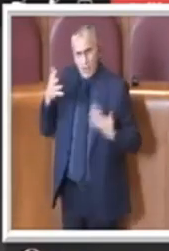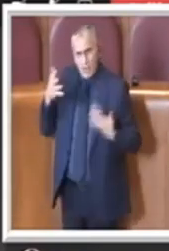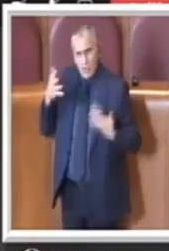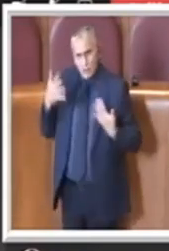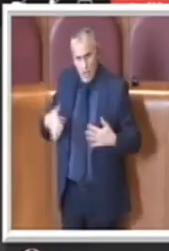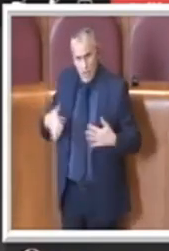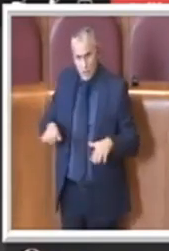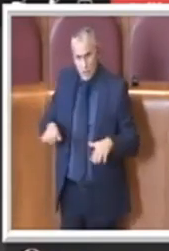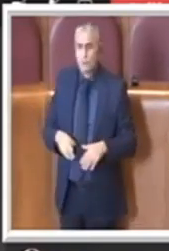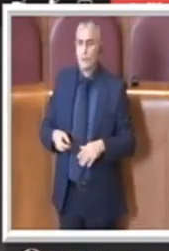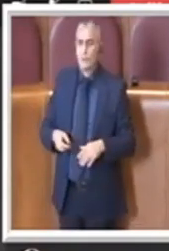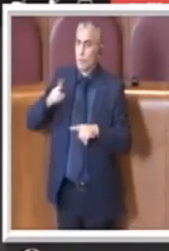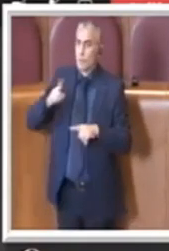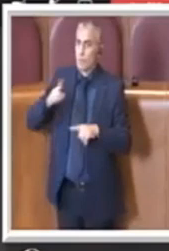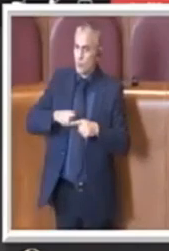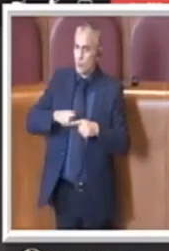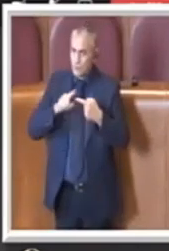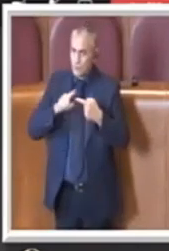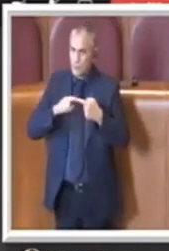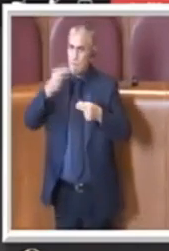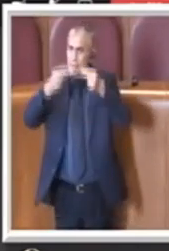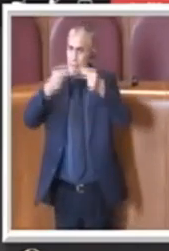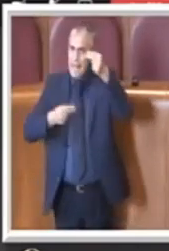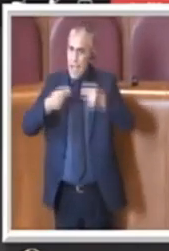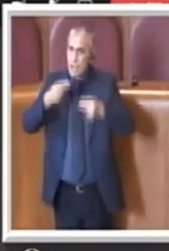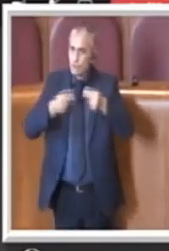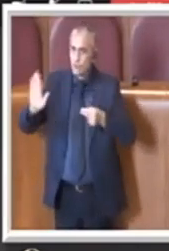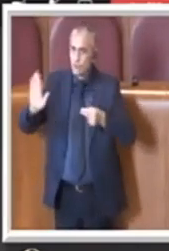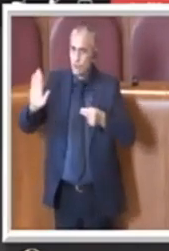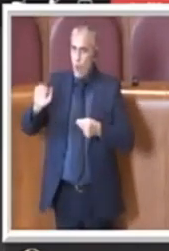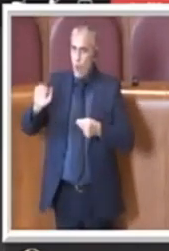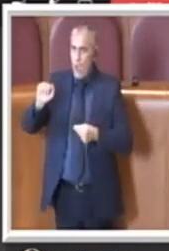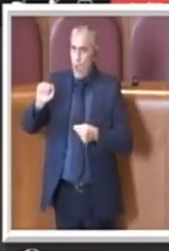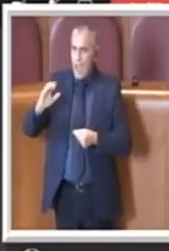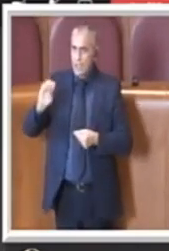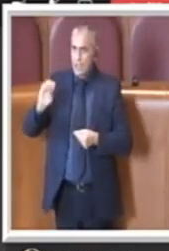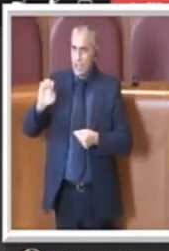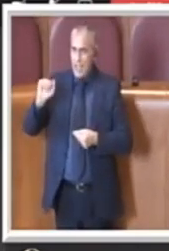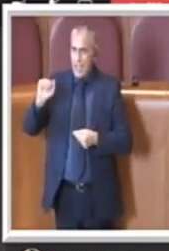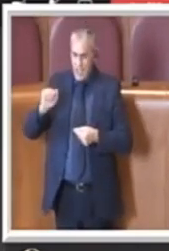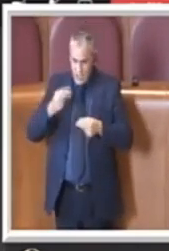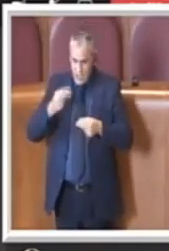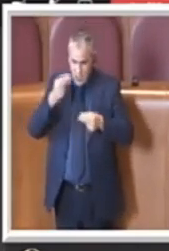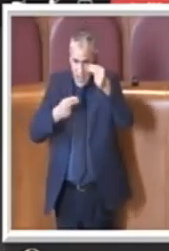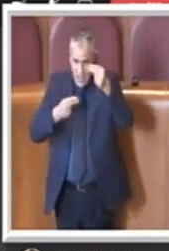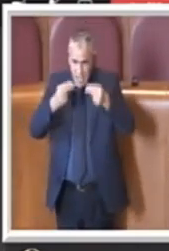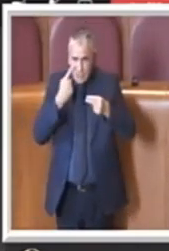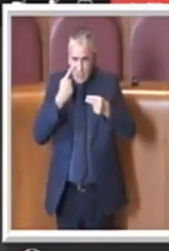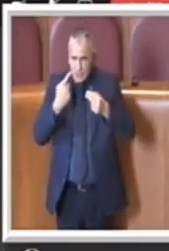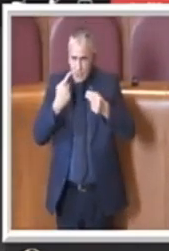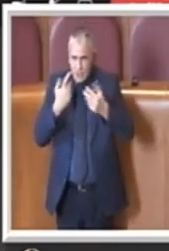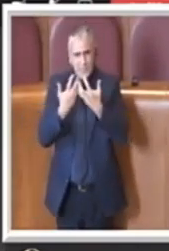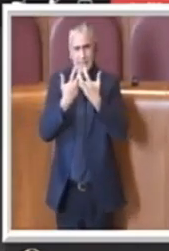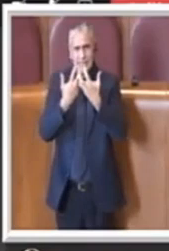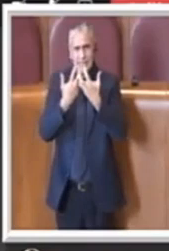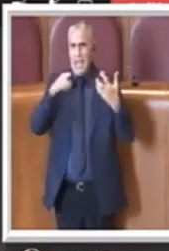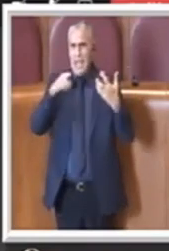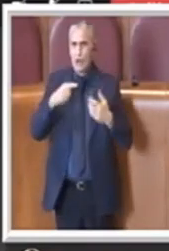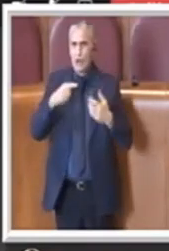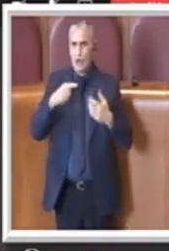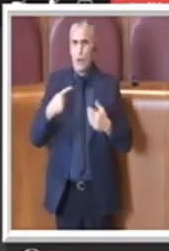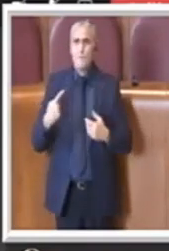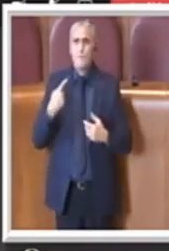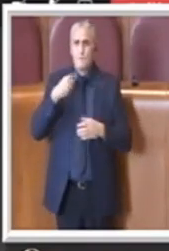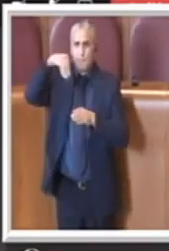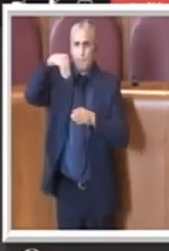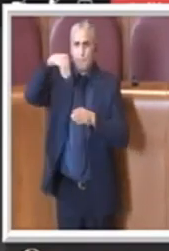acea è indicato con molta chiarezza il bilancio di sostenibilità che le perdite reali